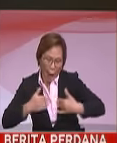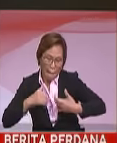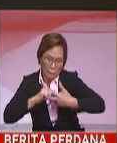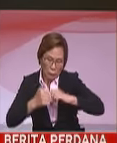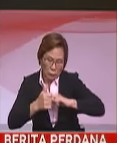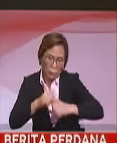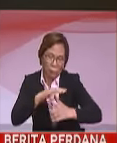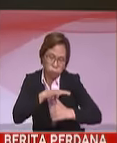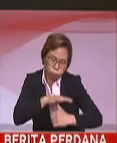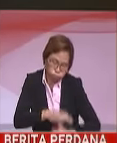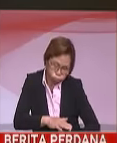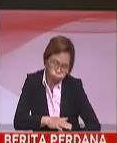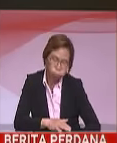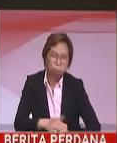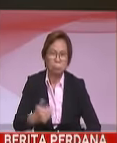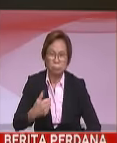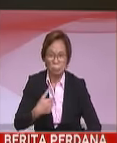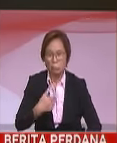kemurungan.